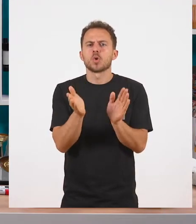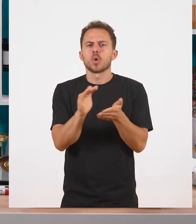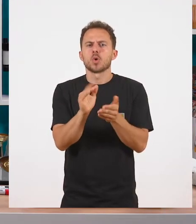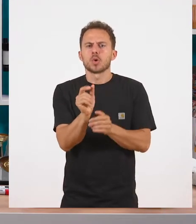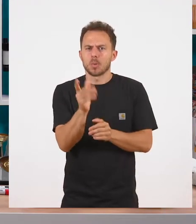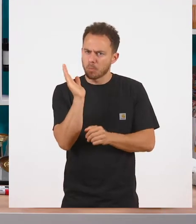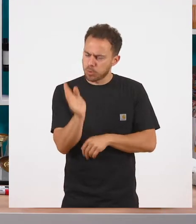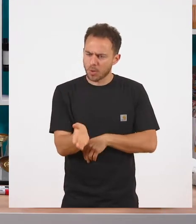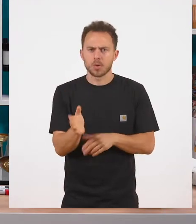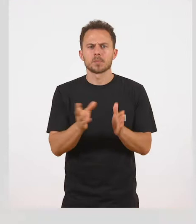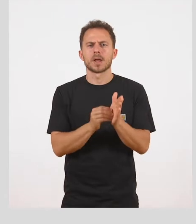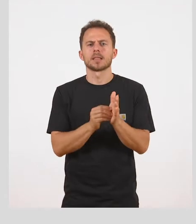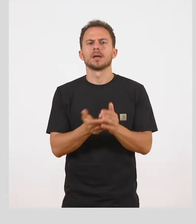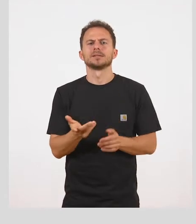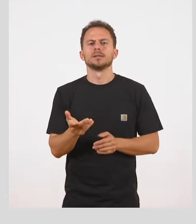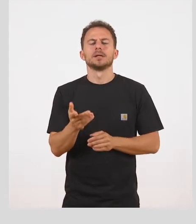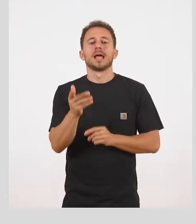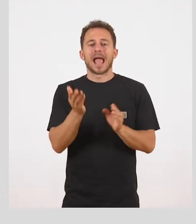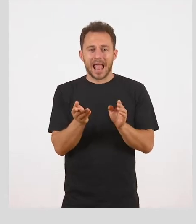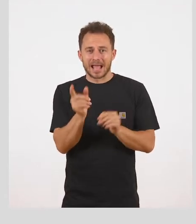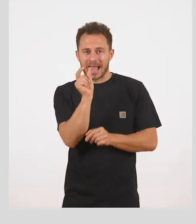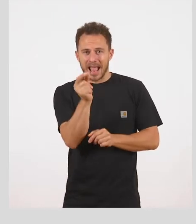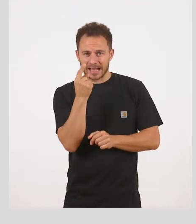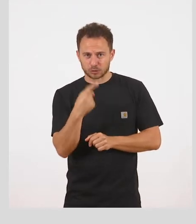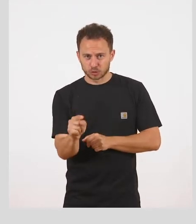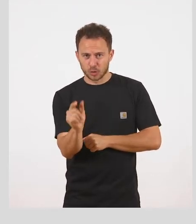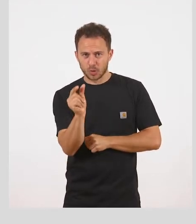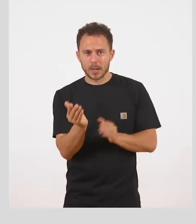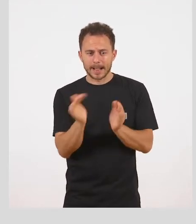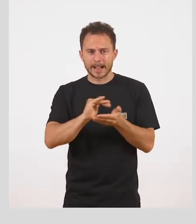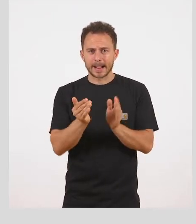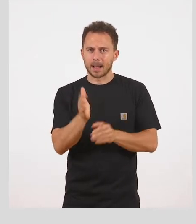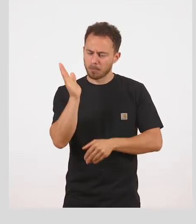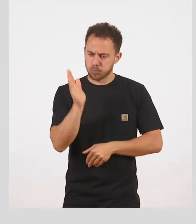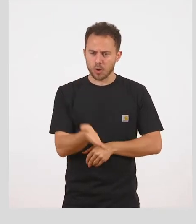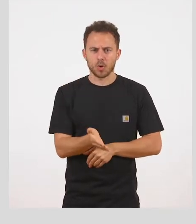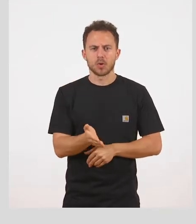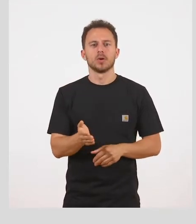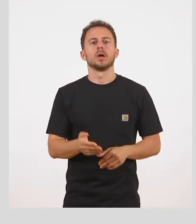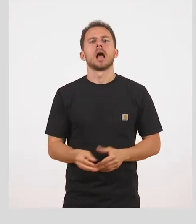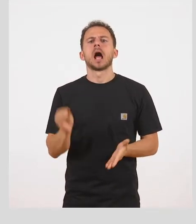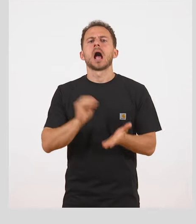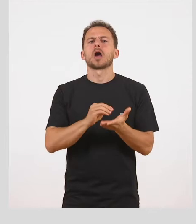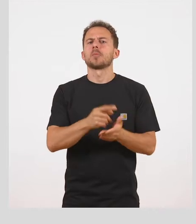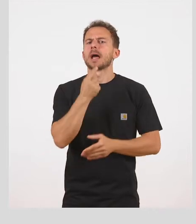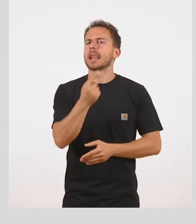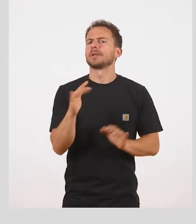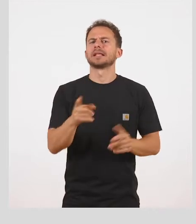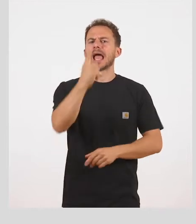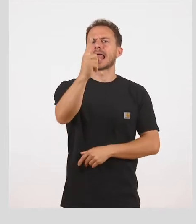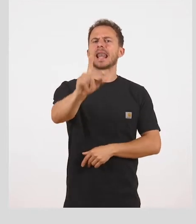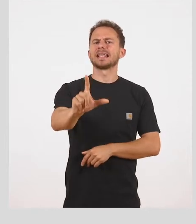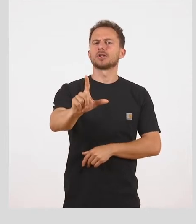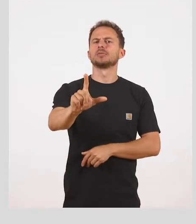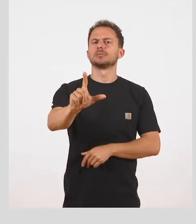Το κυβικό εκατοστό, για να μετρήσουμε αντικείμενα μικρότερου όγκου. Όπως επίσης και το 1 λίτρο που